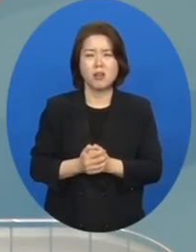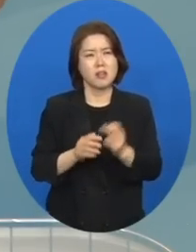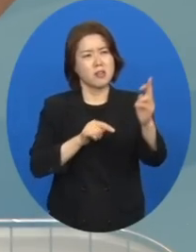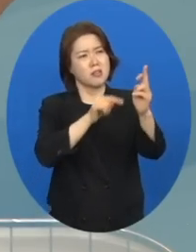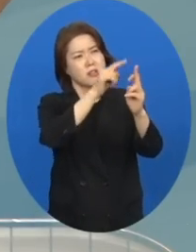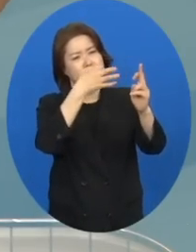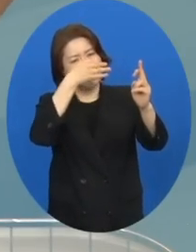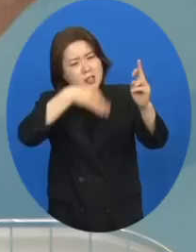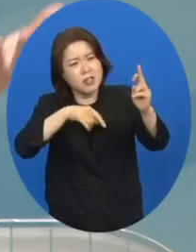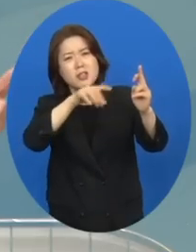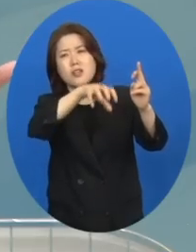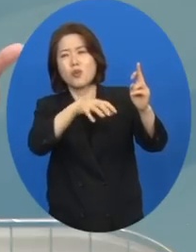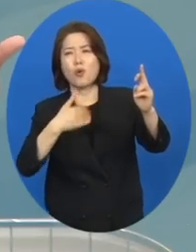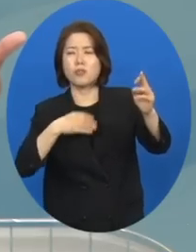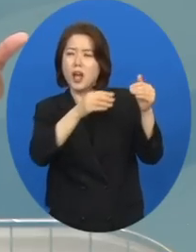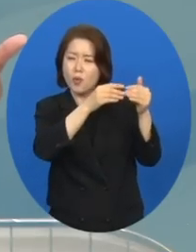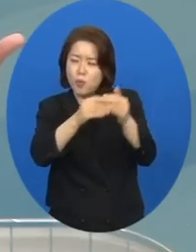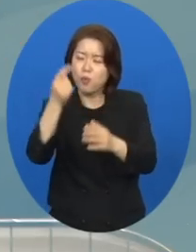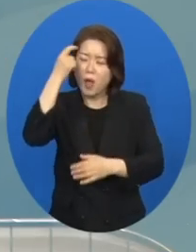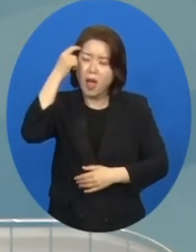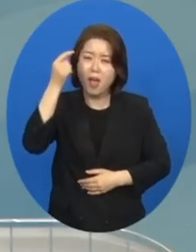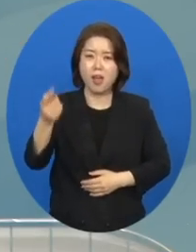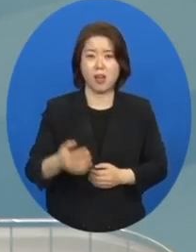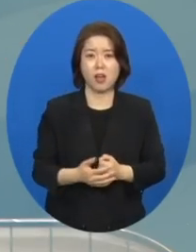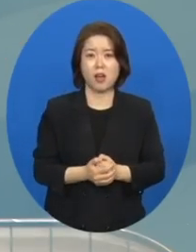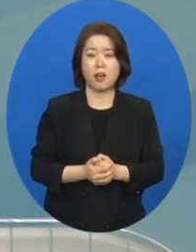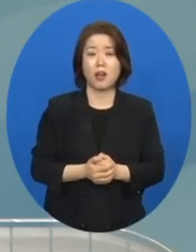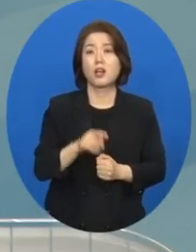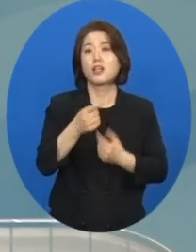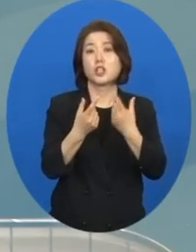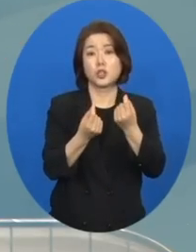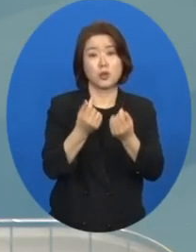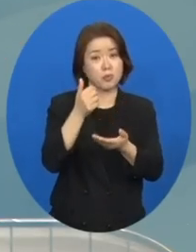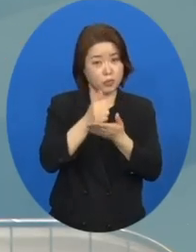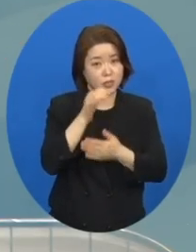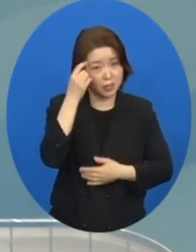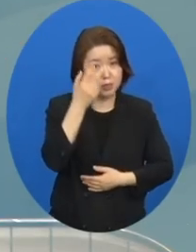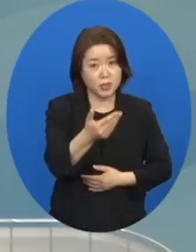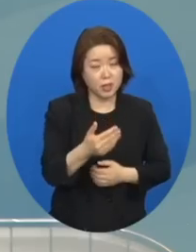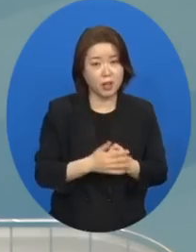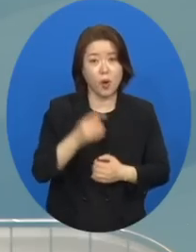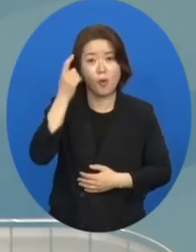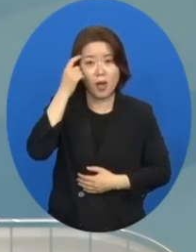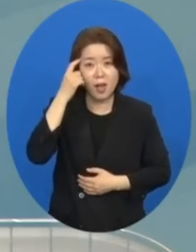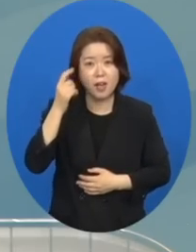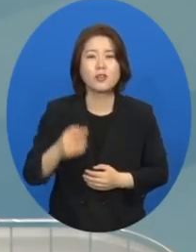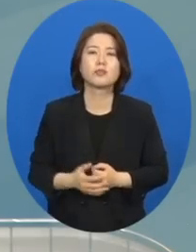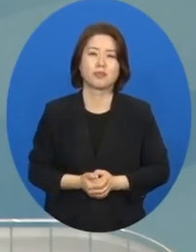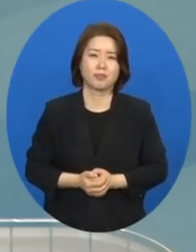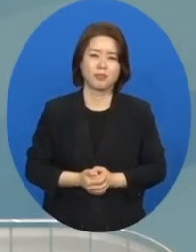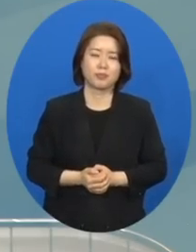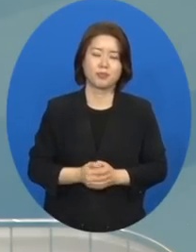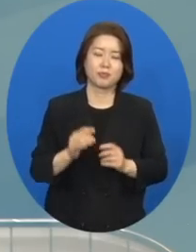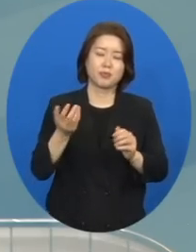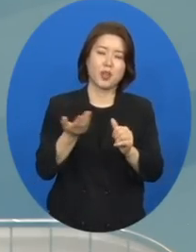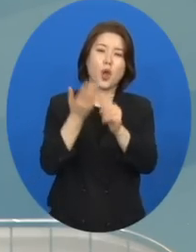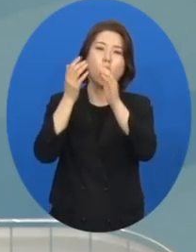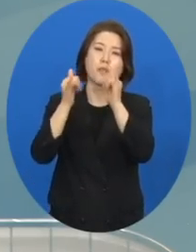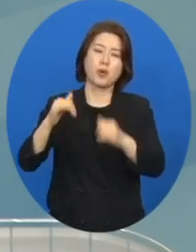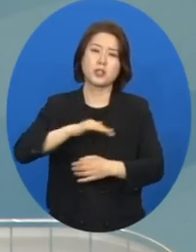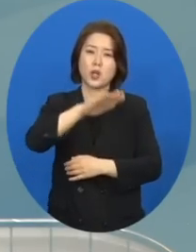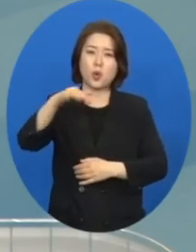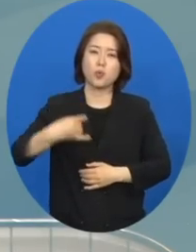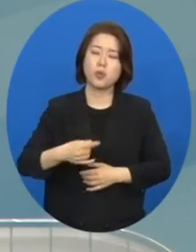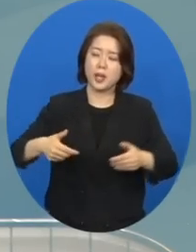힘들게 데려 오셨습니까 라고 하신 분 계십니까 왜 그렇다고요 목자가 우리에게